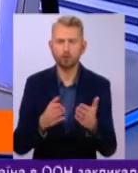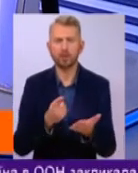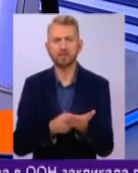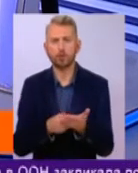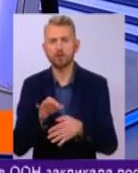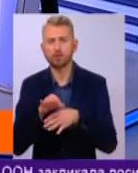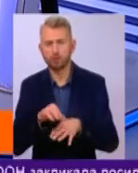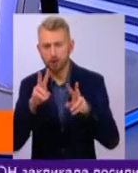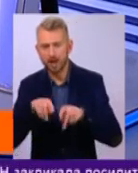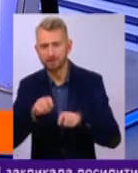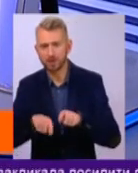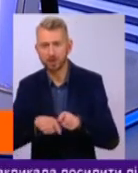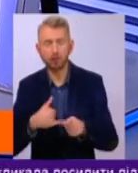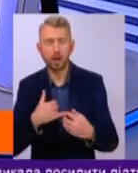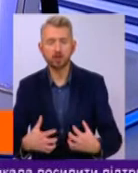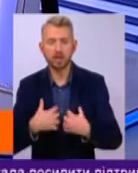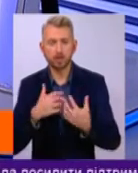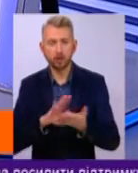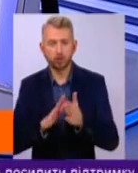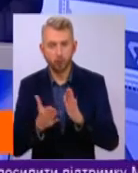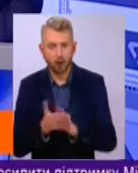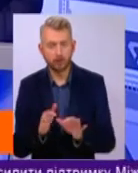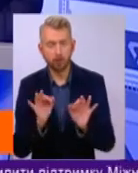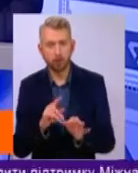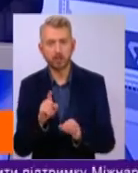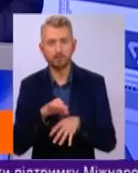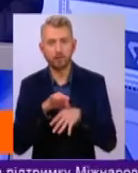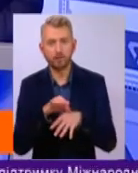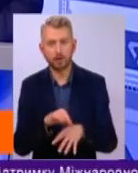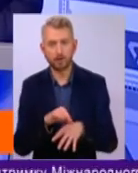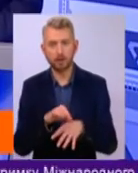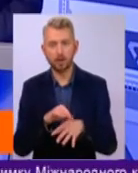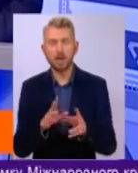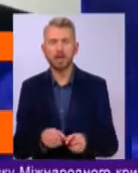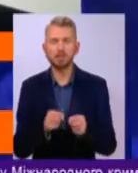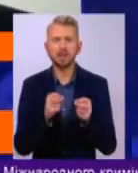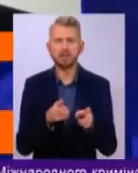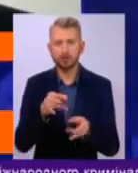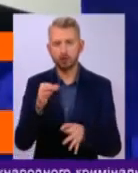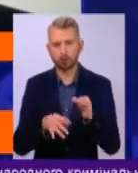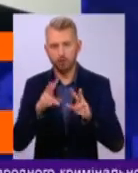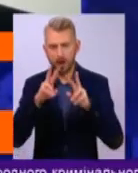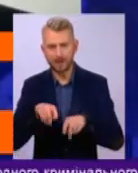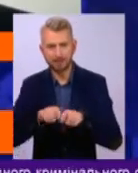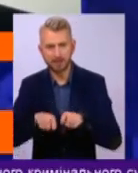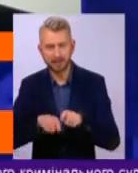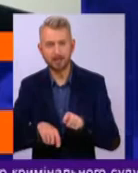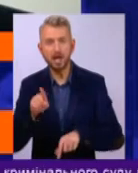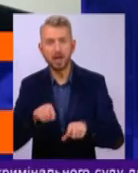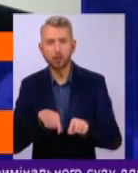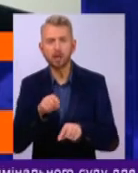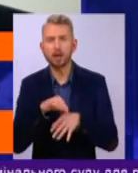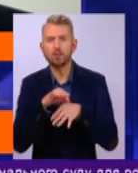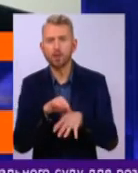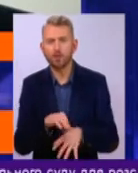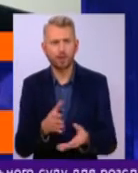проводили експертизи. У нас жахлива ситуація, до речі, з проведенням криміналістичних і судових експертиз. Іноді їх